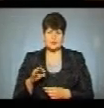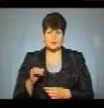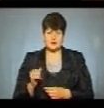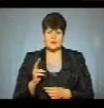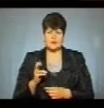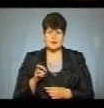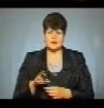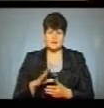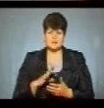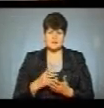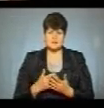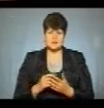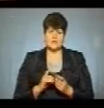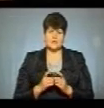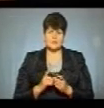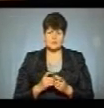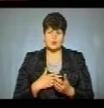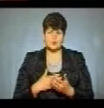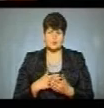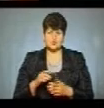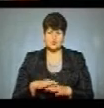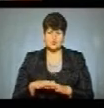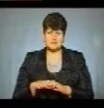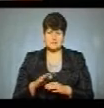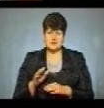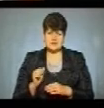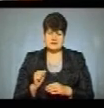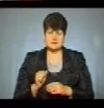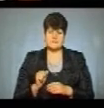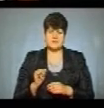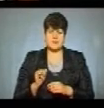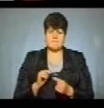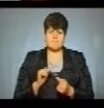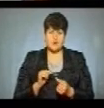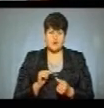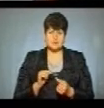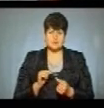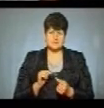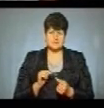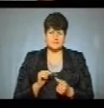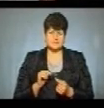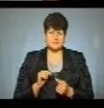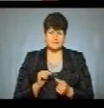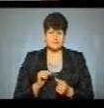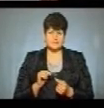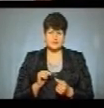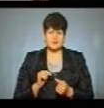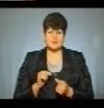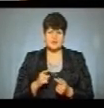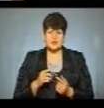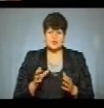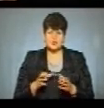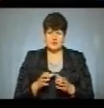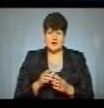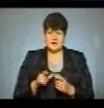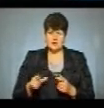стала символом боротьби громадянського суспільства проти несправедливості, проти вона згуртувала навколо себе людей, які